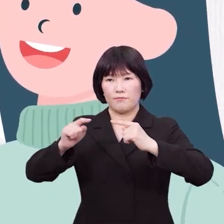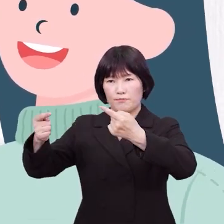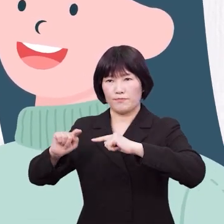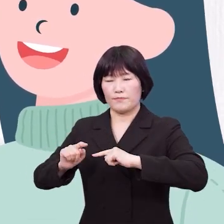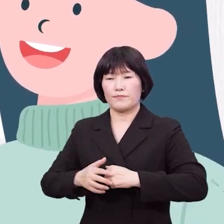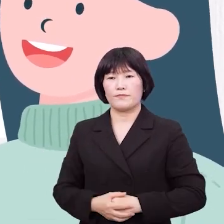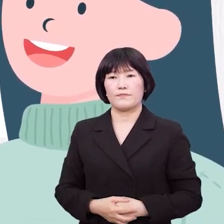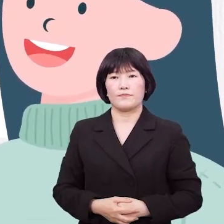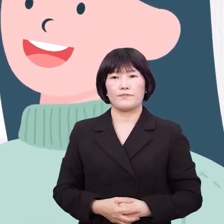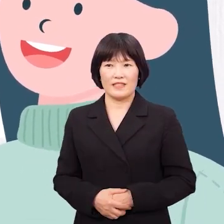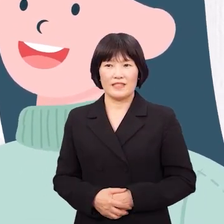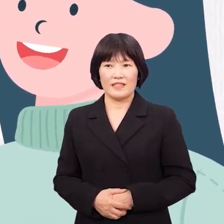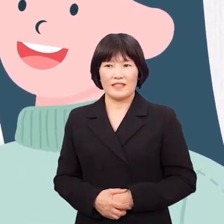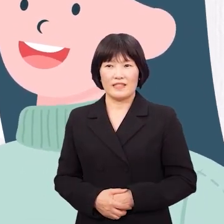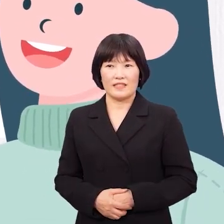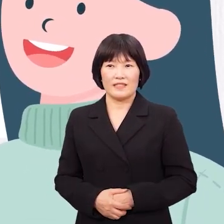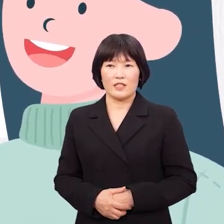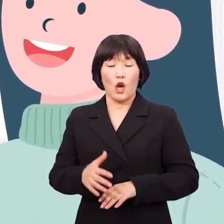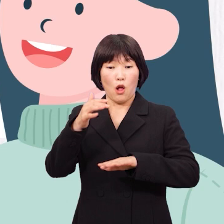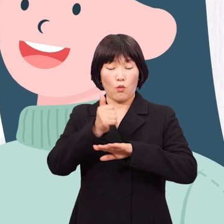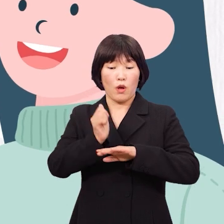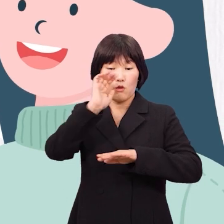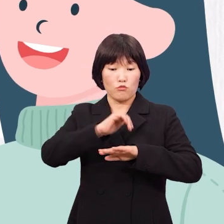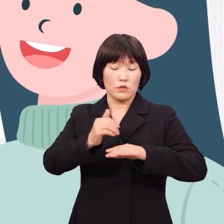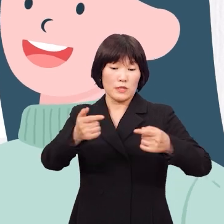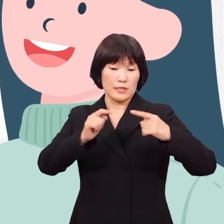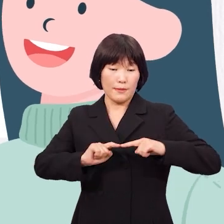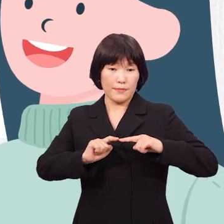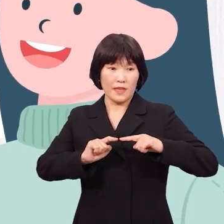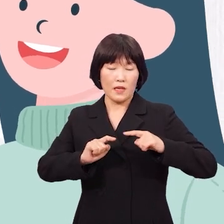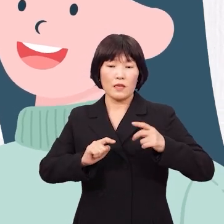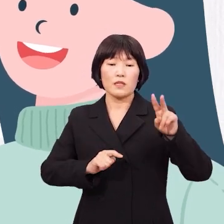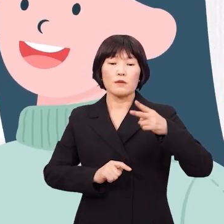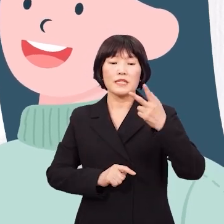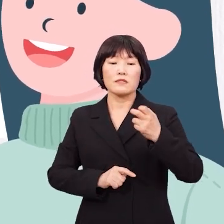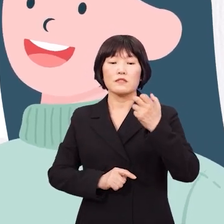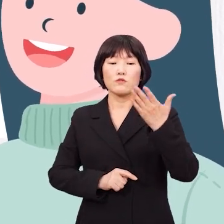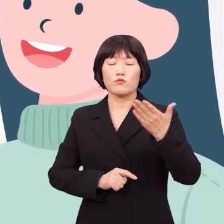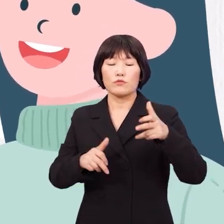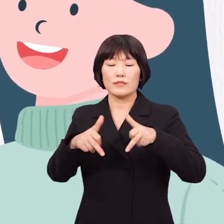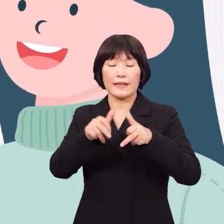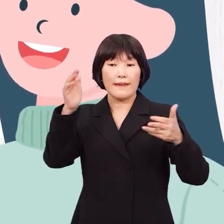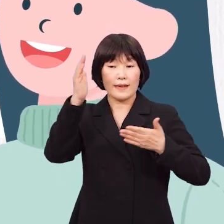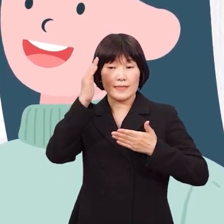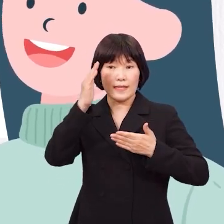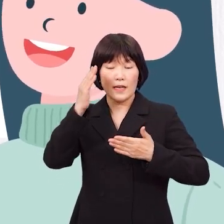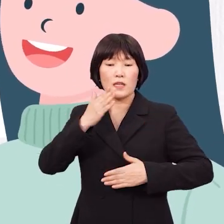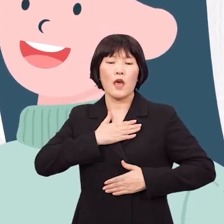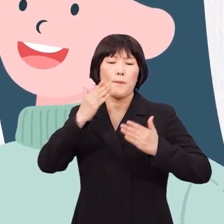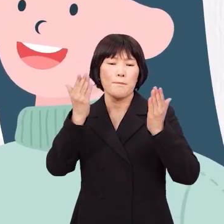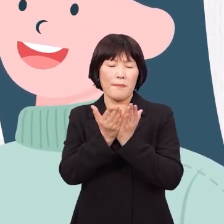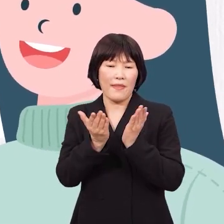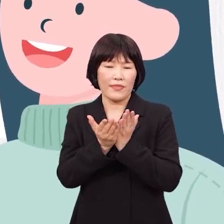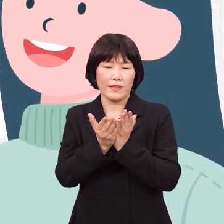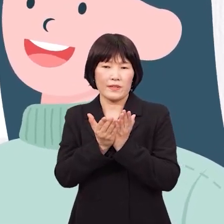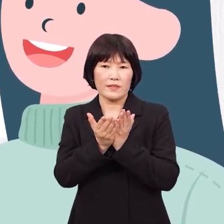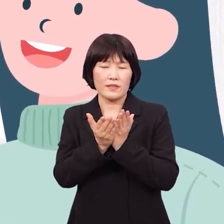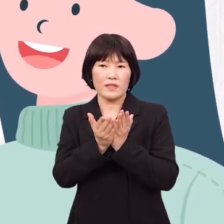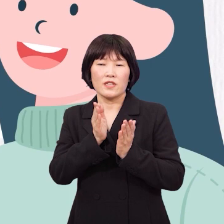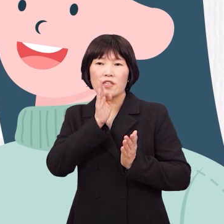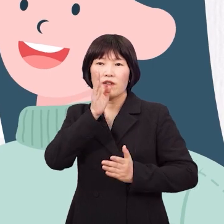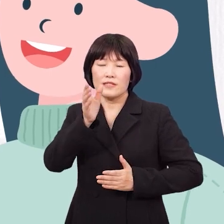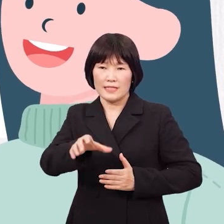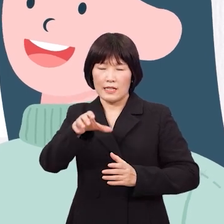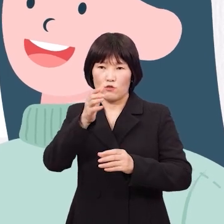나아가고 있습니다. 사업 종료 이후에도 지속적으로 장애 학생에게 맞는 일자리를 찾아 취업 연계를 이루어낼 수